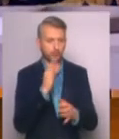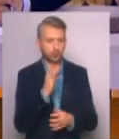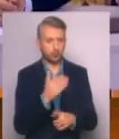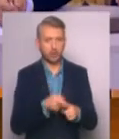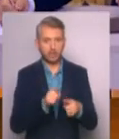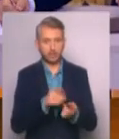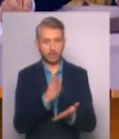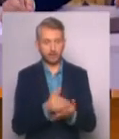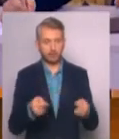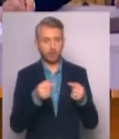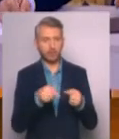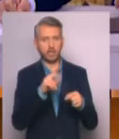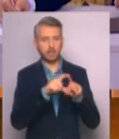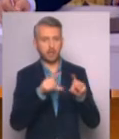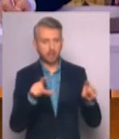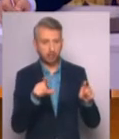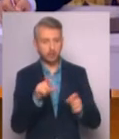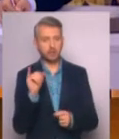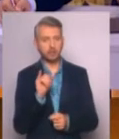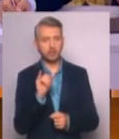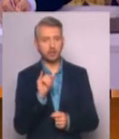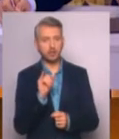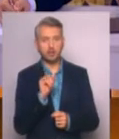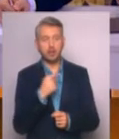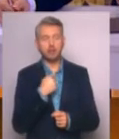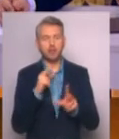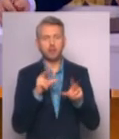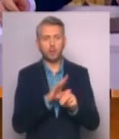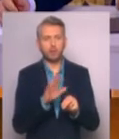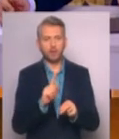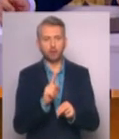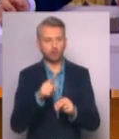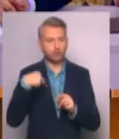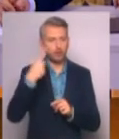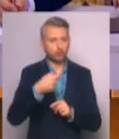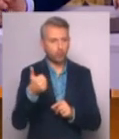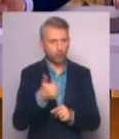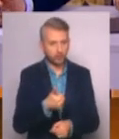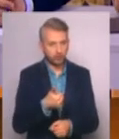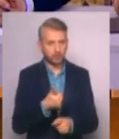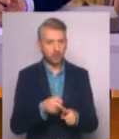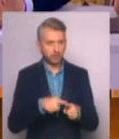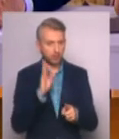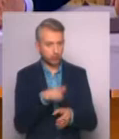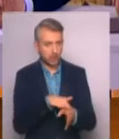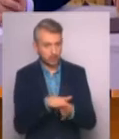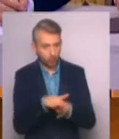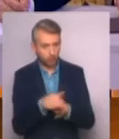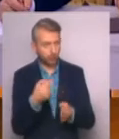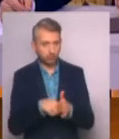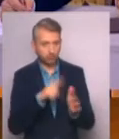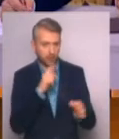є відповідний департамент, і ми з цим, я не обіцяю, що прямо наступного тижня це буде реалізовано, тому що це